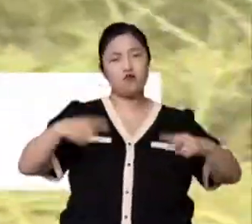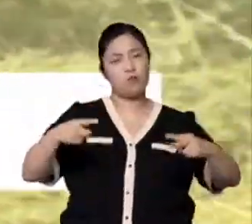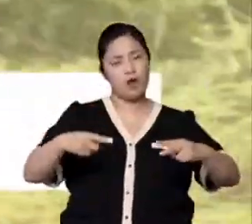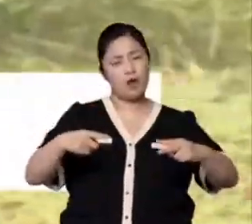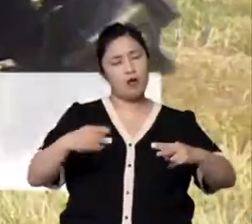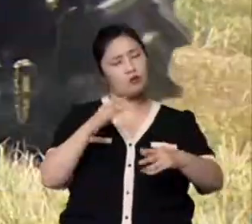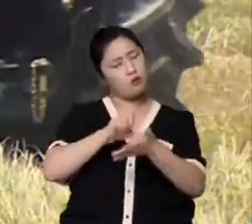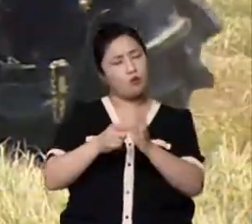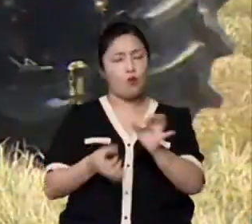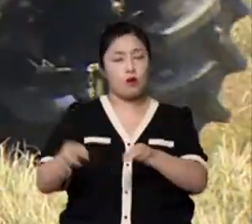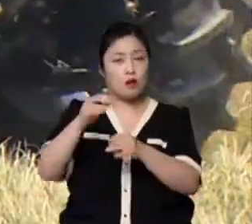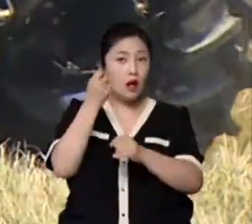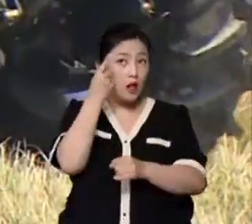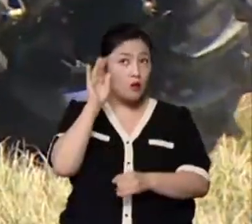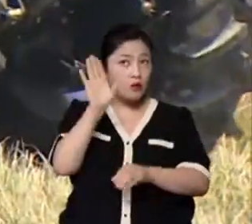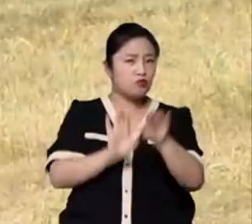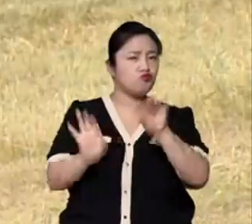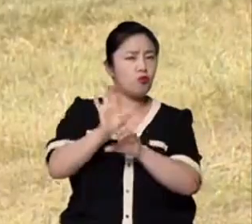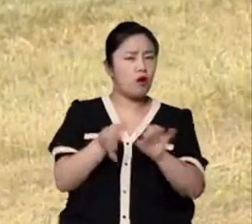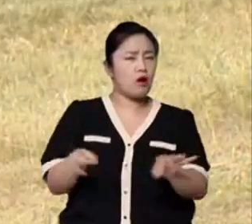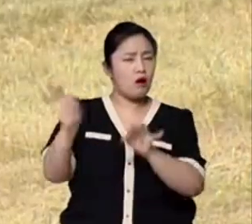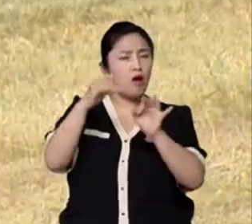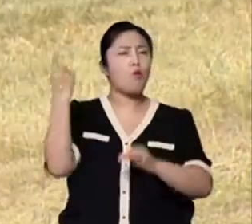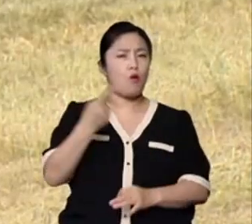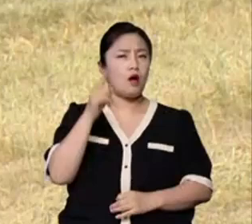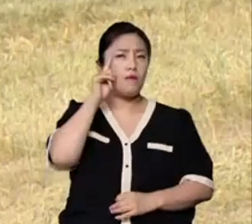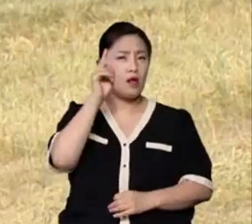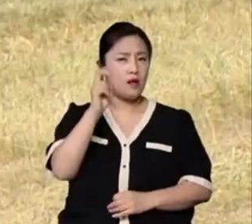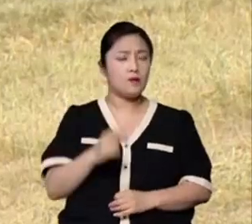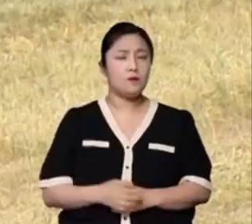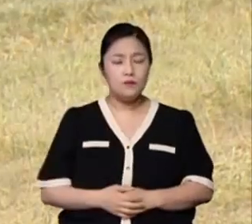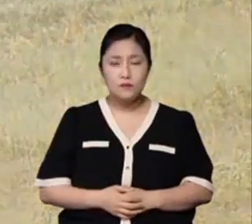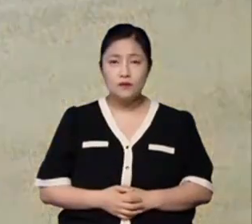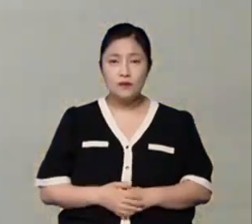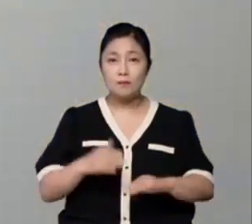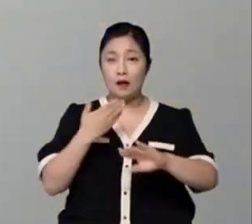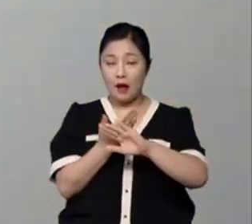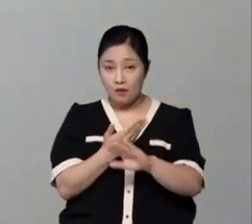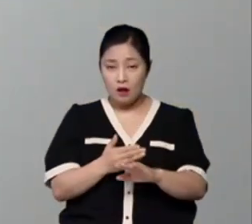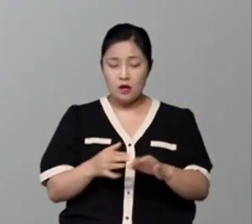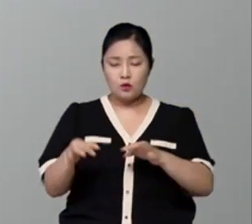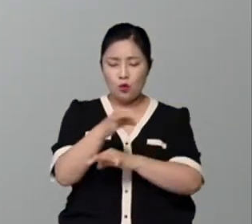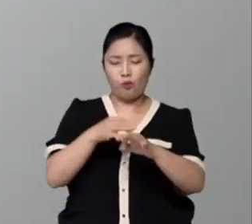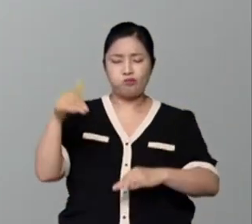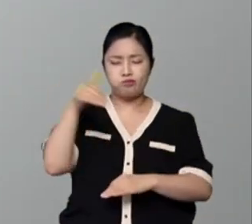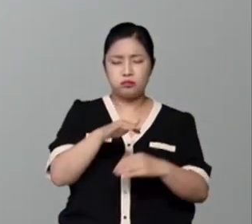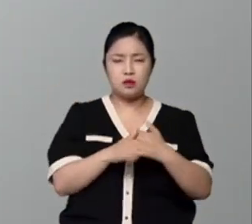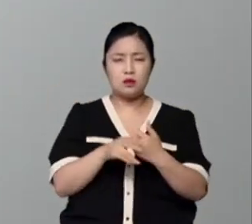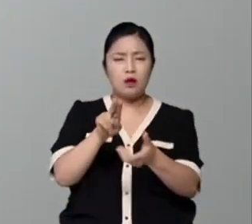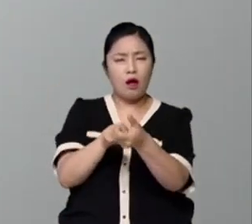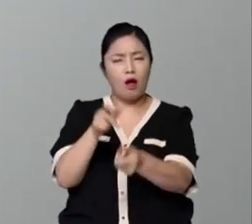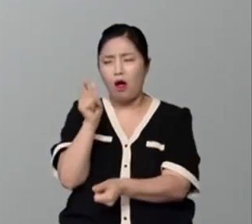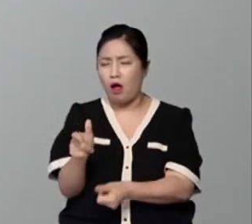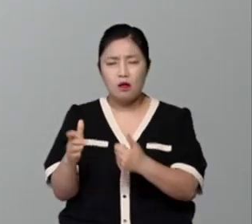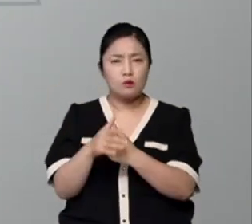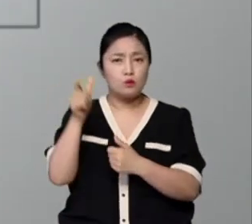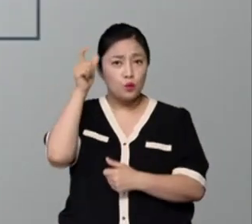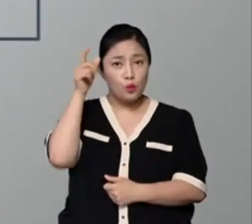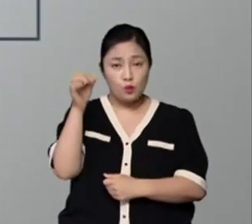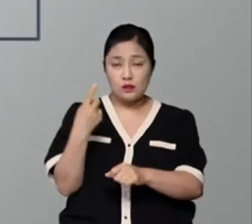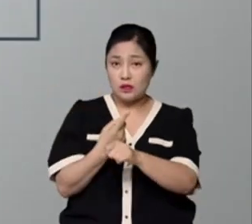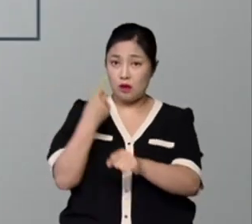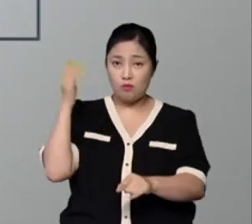이상 뛰었고 다음 달 추가 인상이 예상됩니다. 반면 경기 침체 속에 소비는 부진해